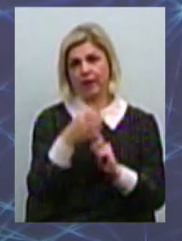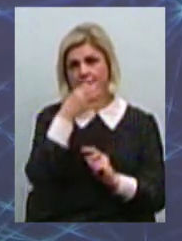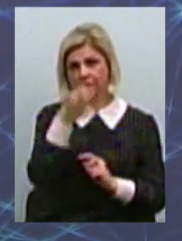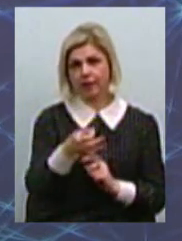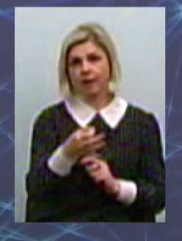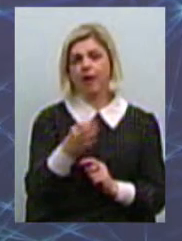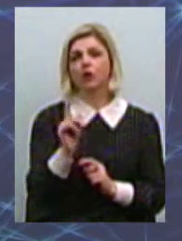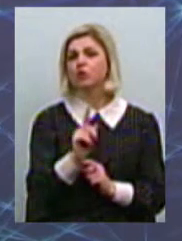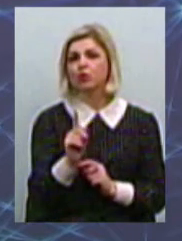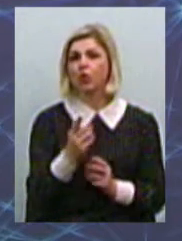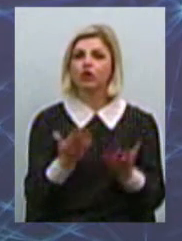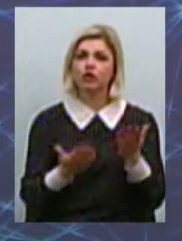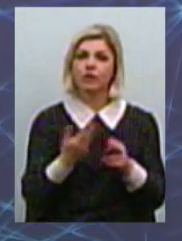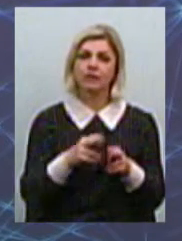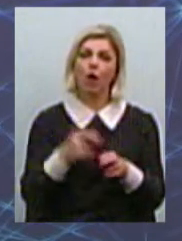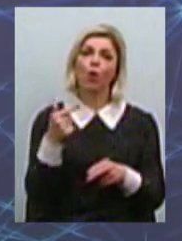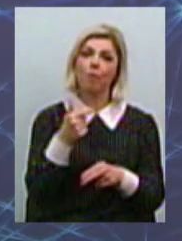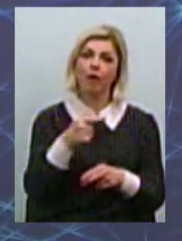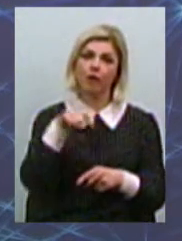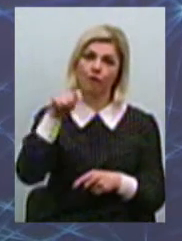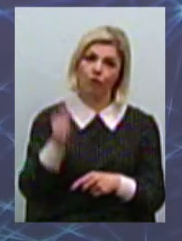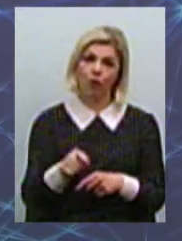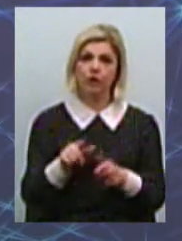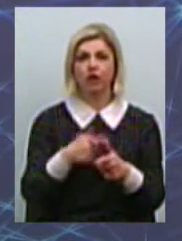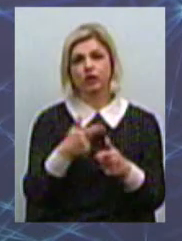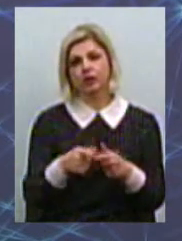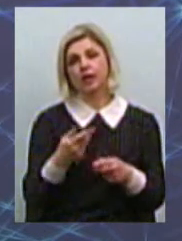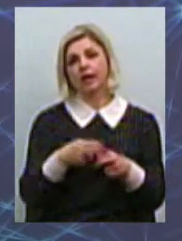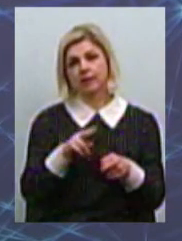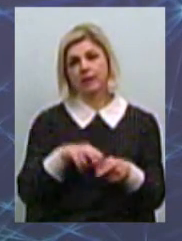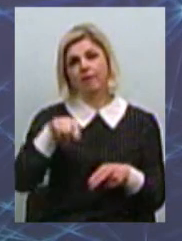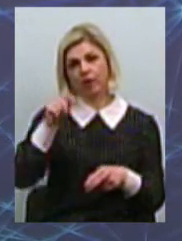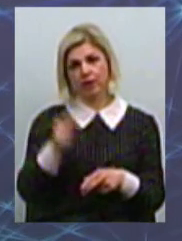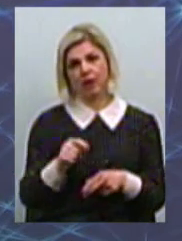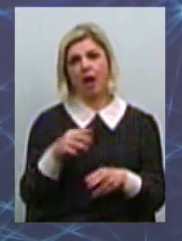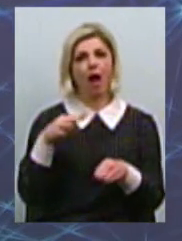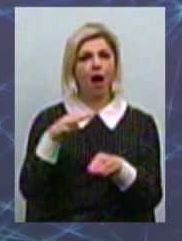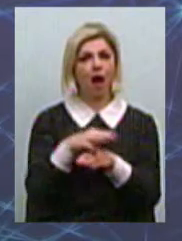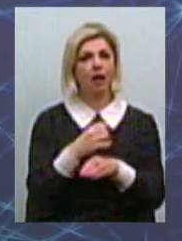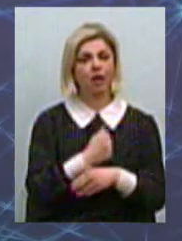те, чи це громадянська війна, чи це війна з агресором. Так.